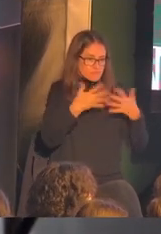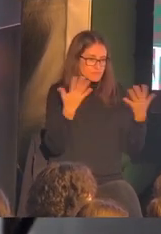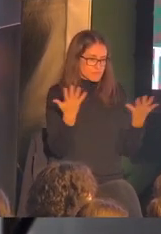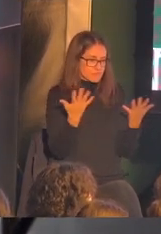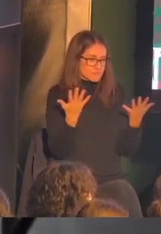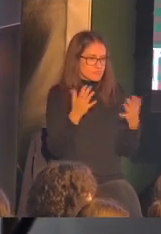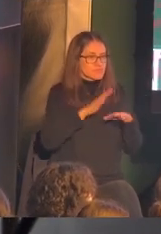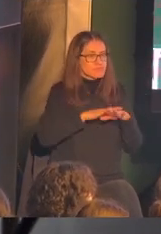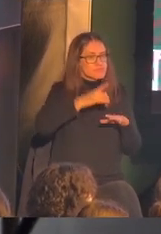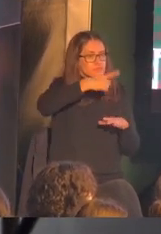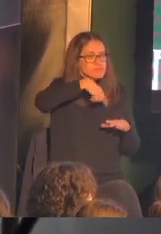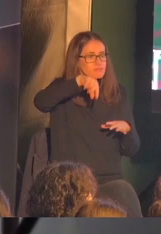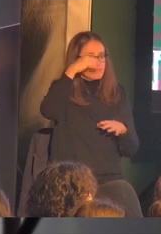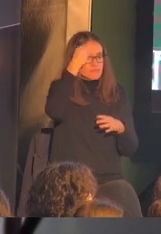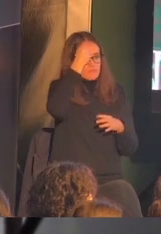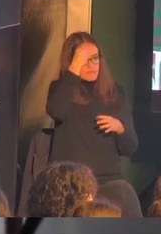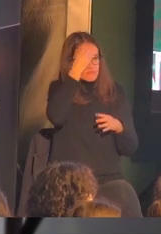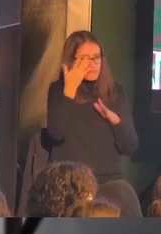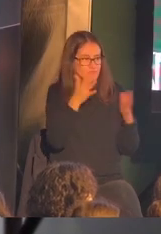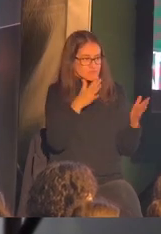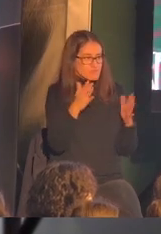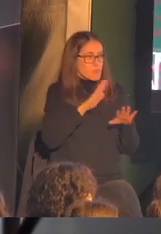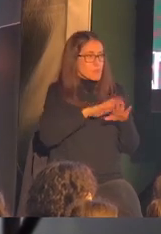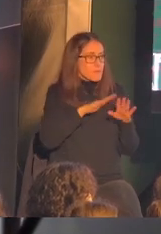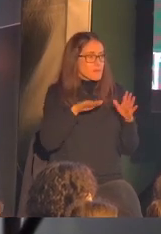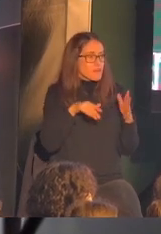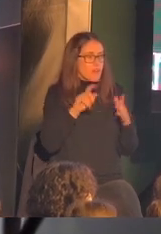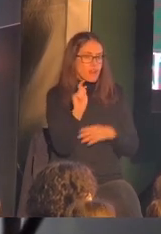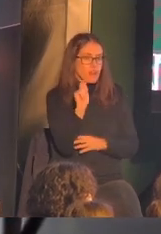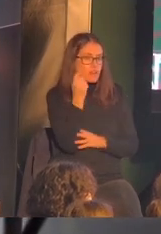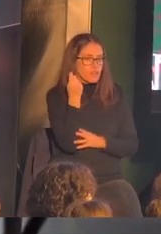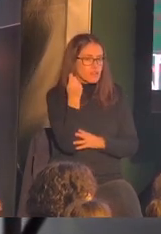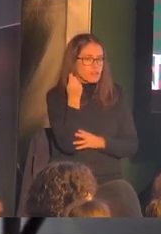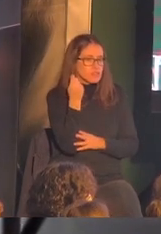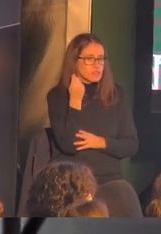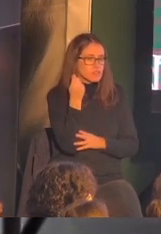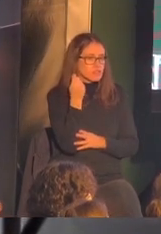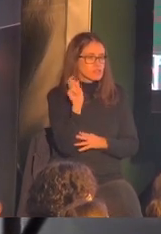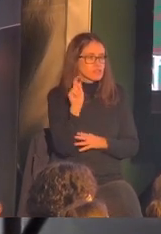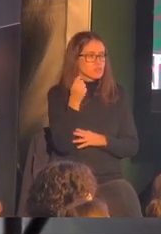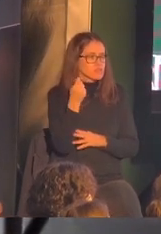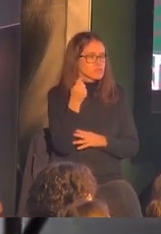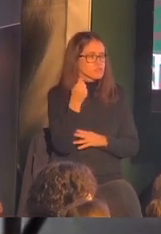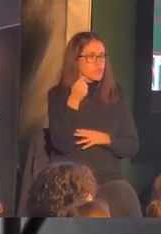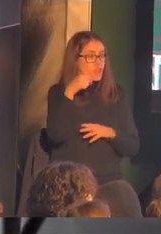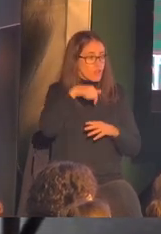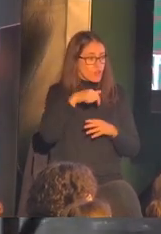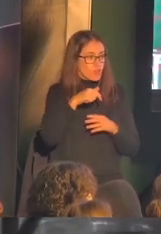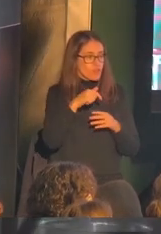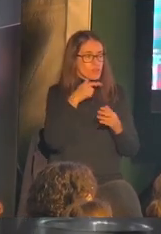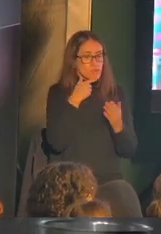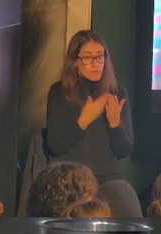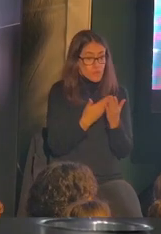es feu una mica una idea, per arribar aconseguir el que avui podreu provar,